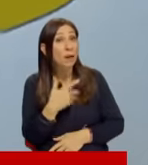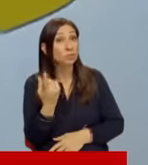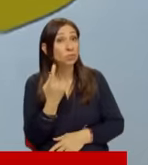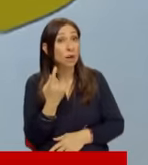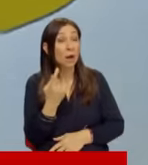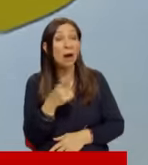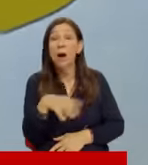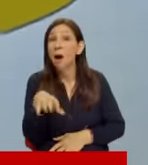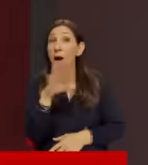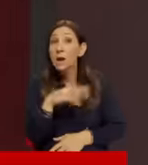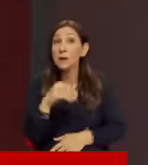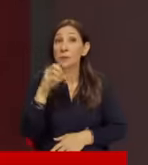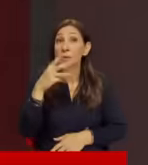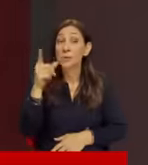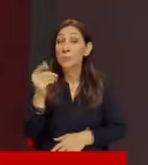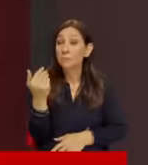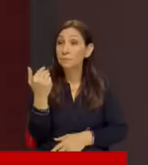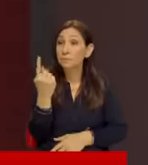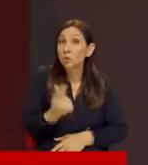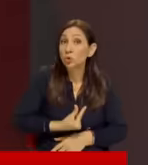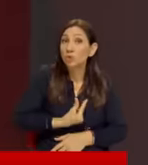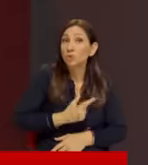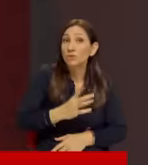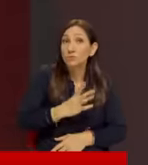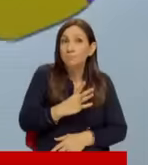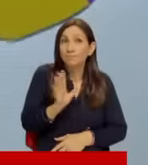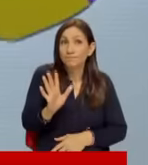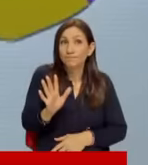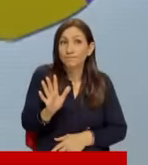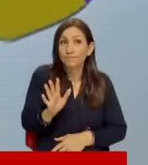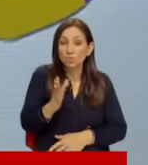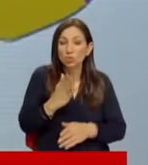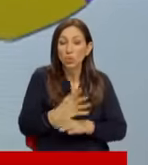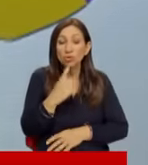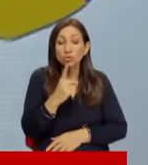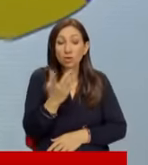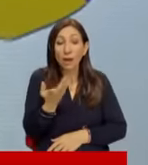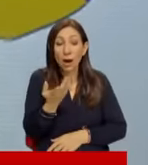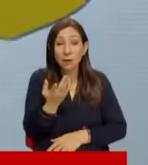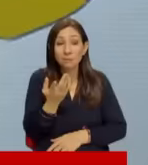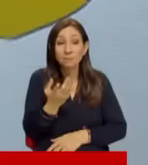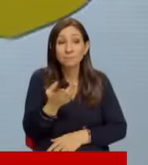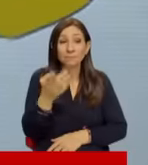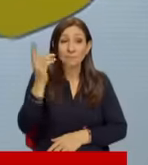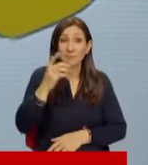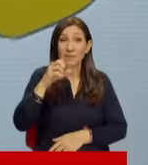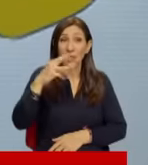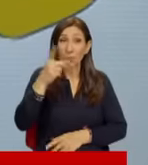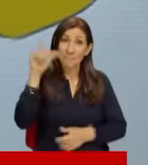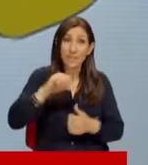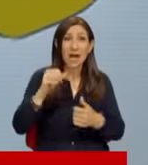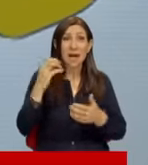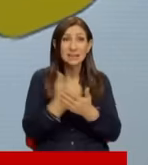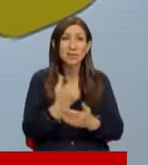şey. Herkeste, Erdoğancılarda şöyle bir umut vardı. Ya doğru söylüyorsunuz ama reis bir daha kazanırsa